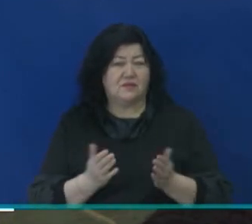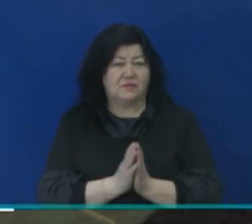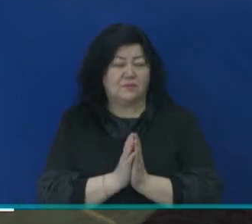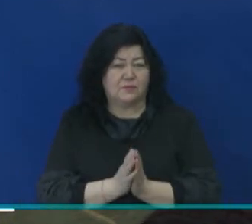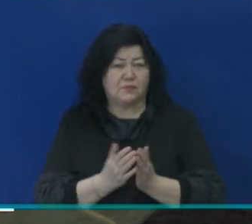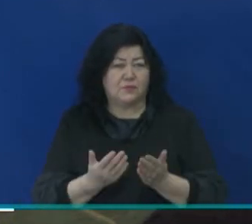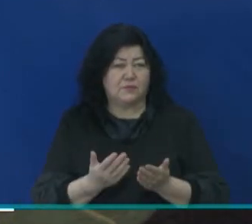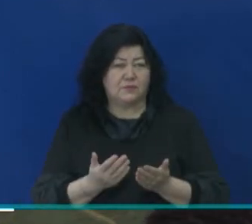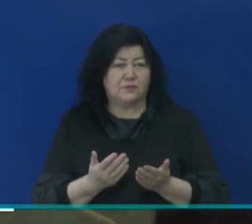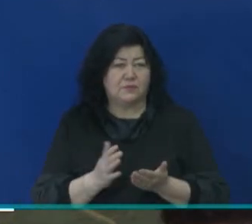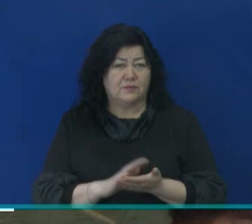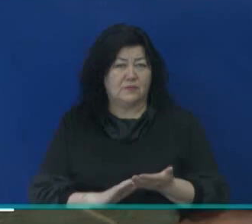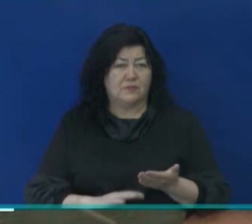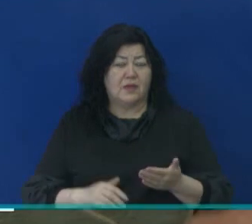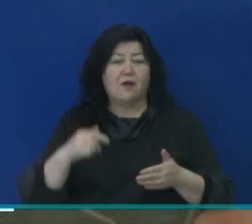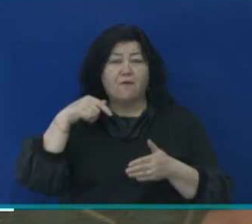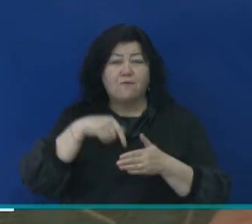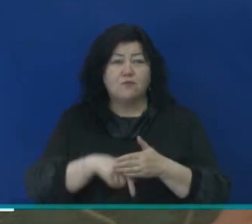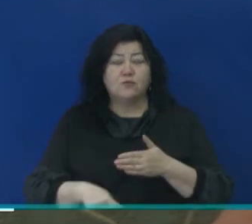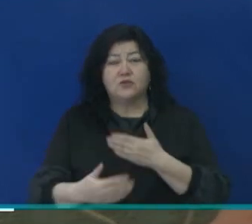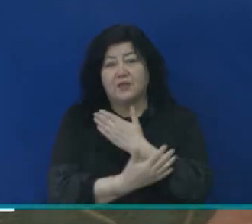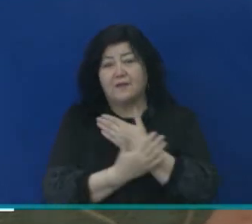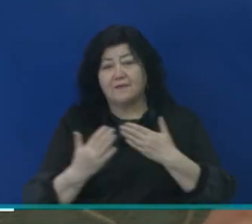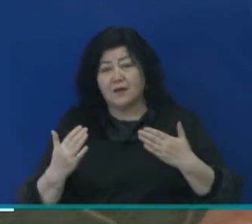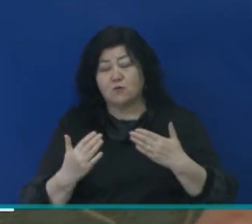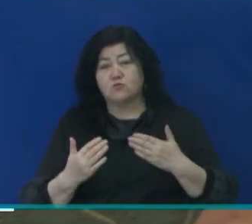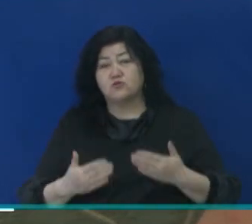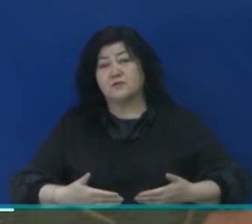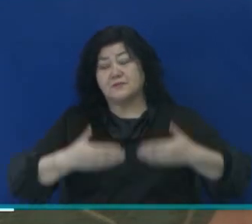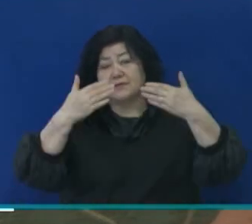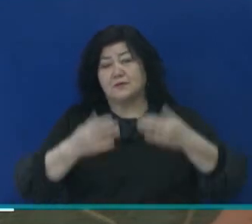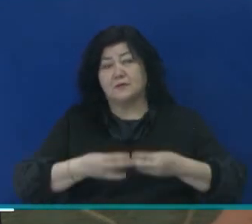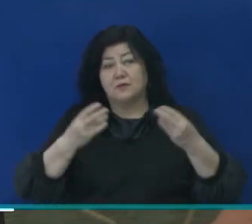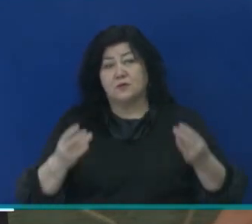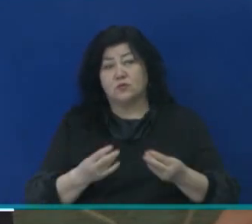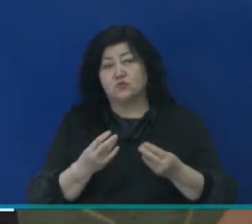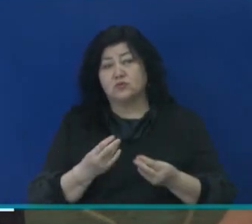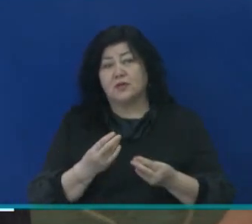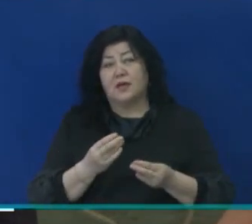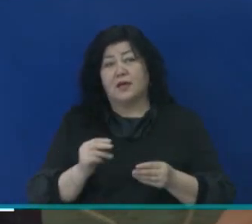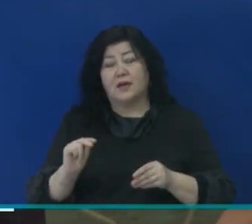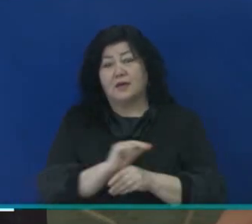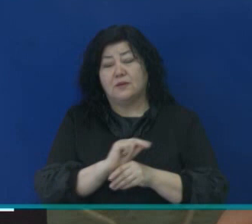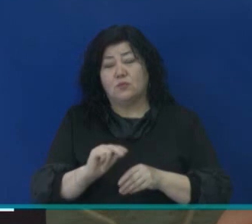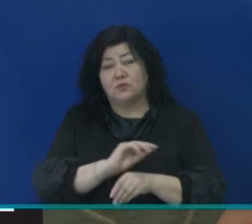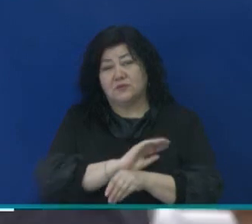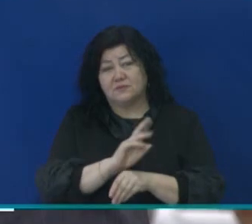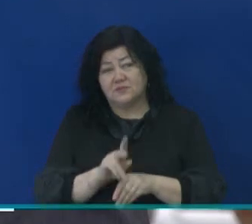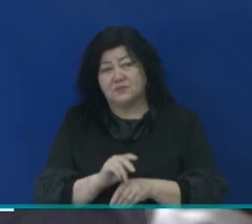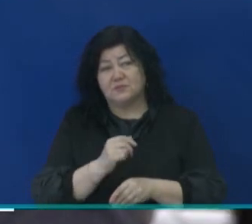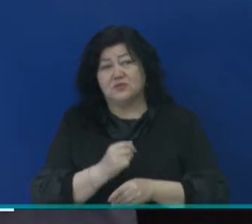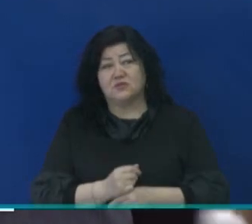сұрарым, ауруханамыздың ішкі және сыртқы келбетін толығымен жөндеуге биыл қаражат бөлсеңіздер, мен нұр болар